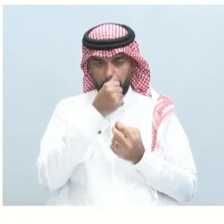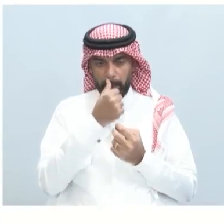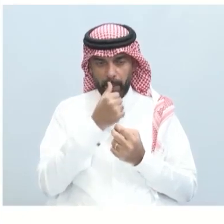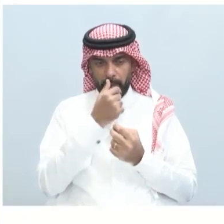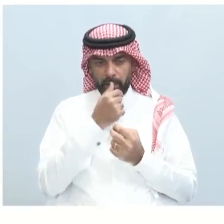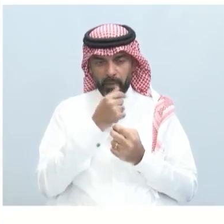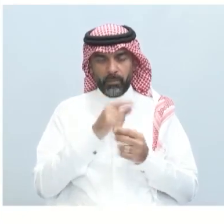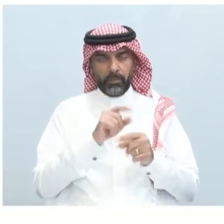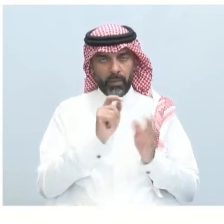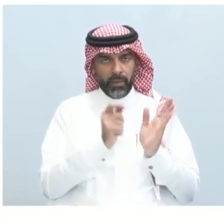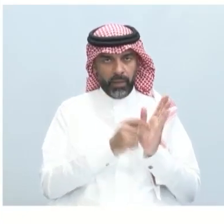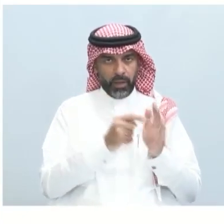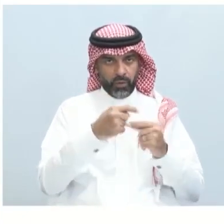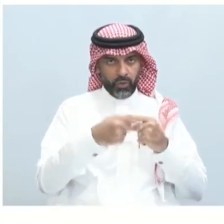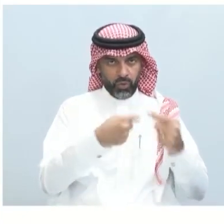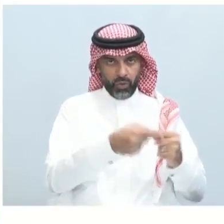بعد ذلك